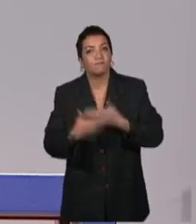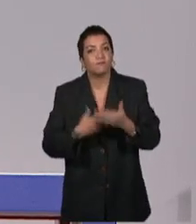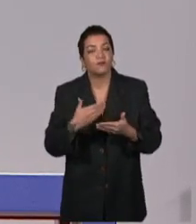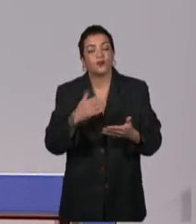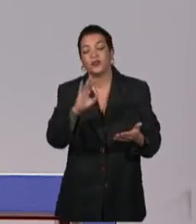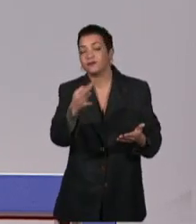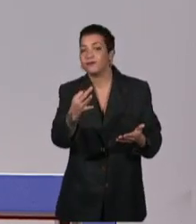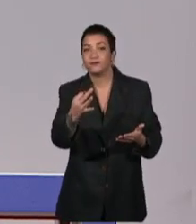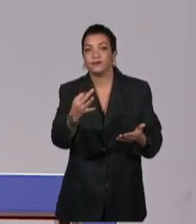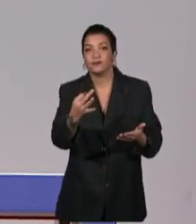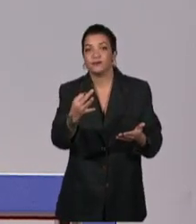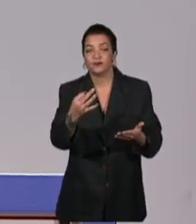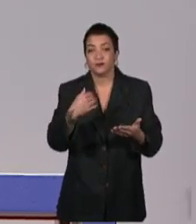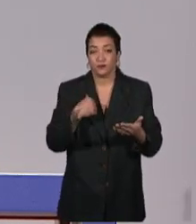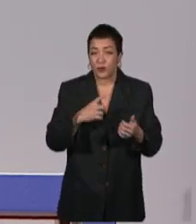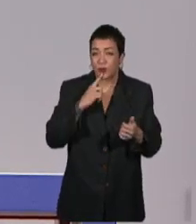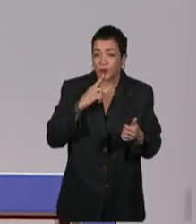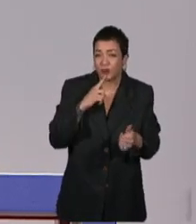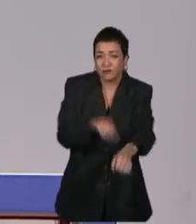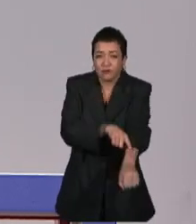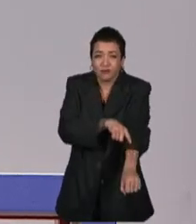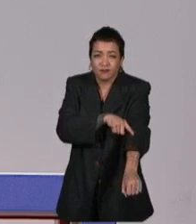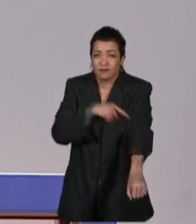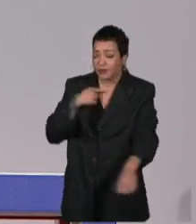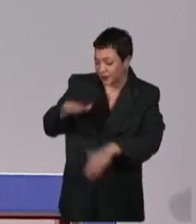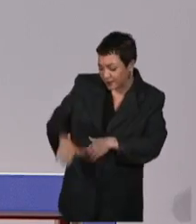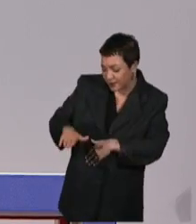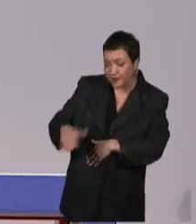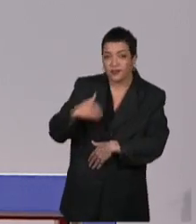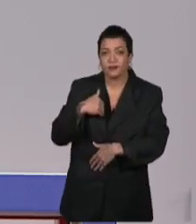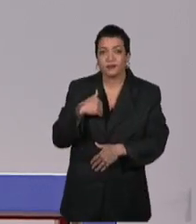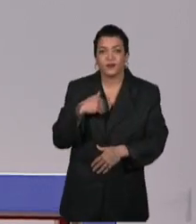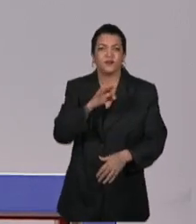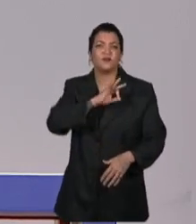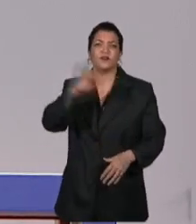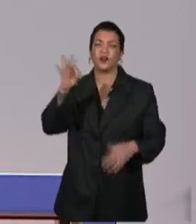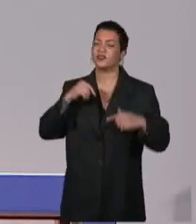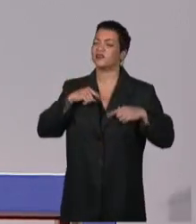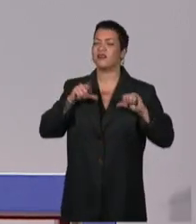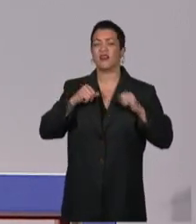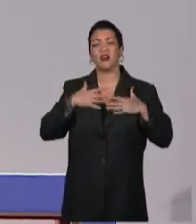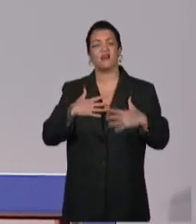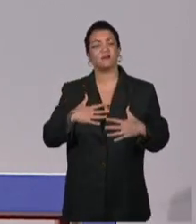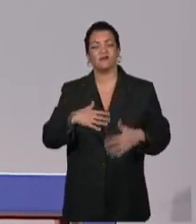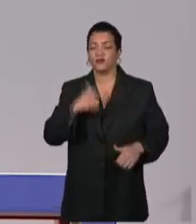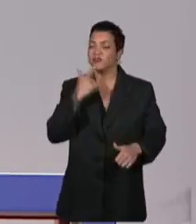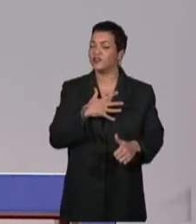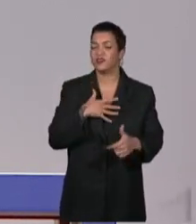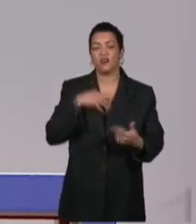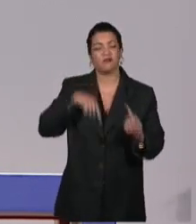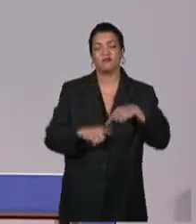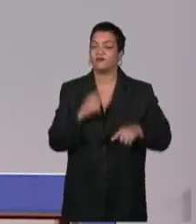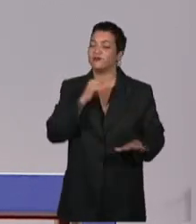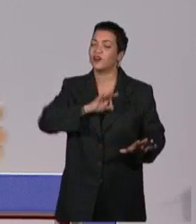Oui, depuis l'enfance, la France coule dans mes veines. La France des bals